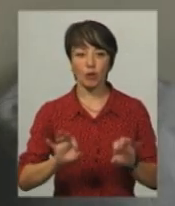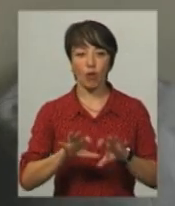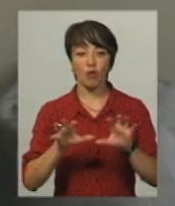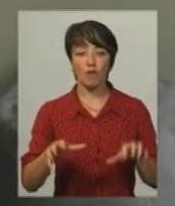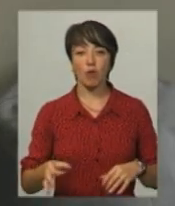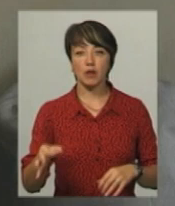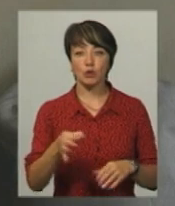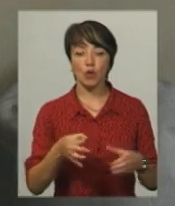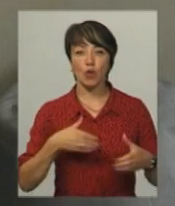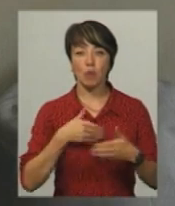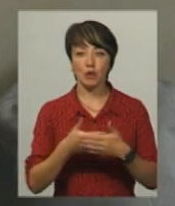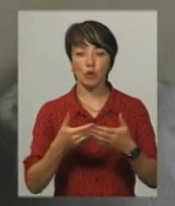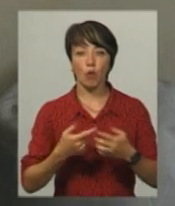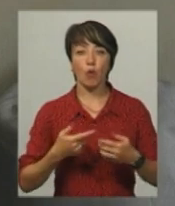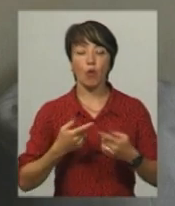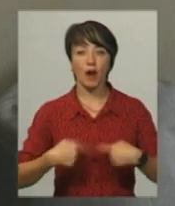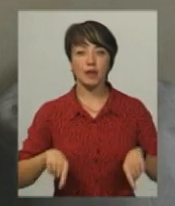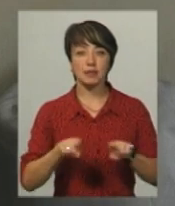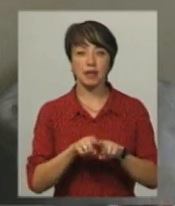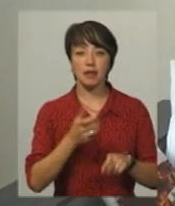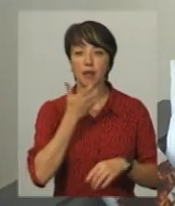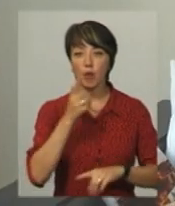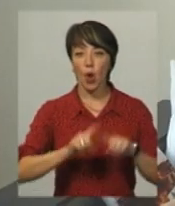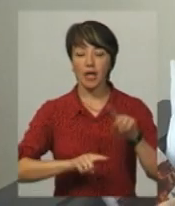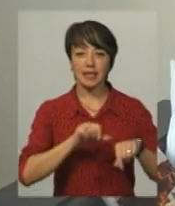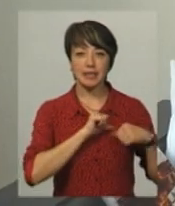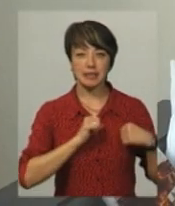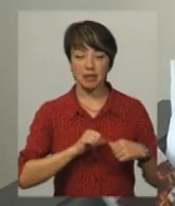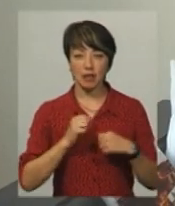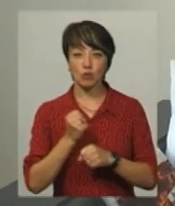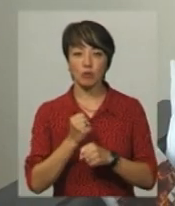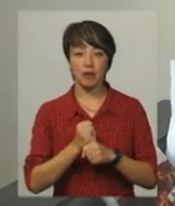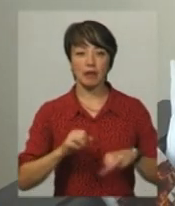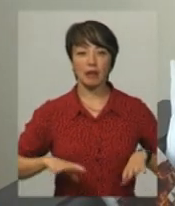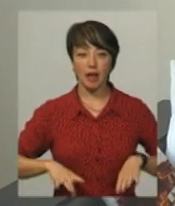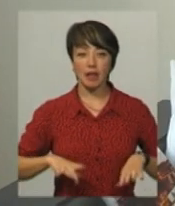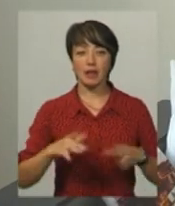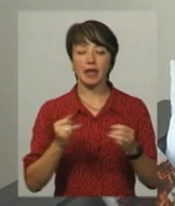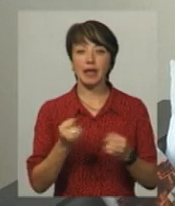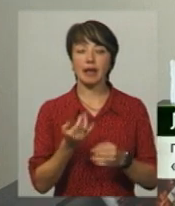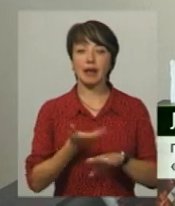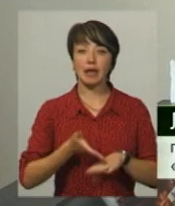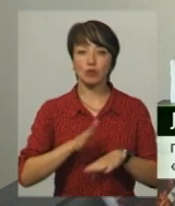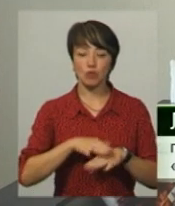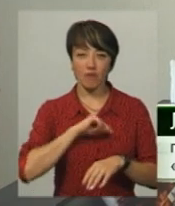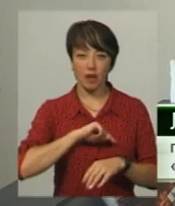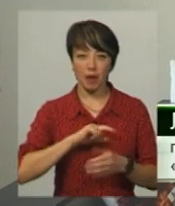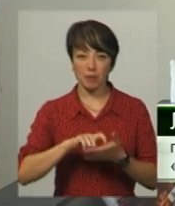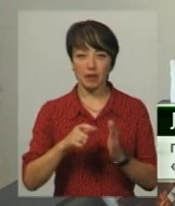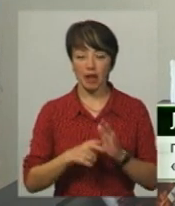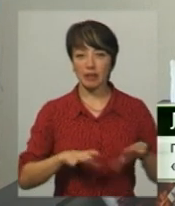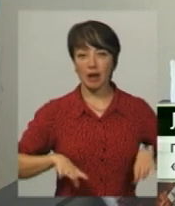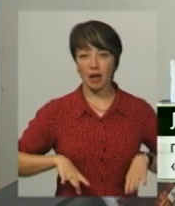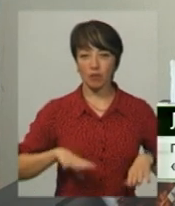голова обласної громадської організації «Тепло рідних сердець» Леся Стебло. Зробили тренінгові та кризові кімнати. Тренінгова кімната передбачає